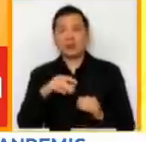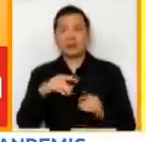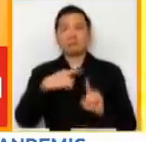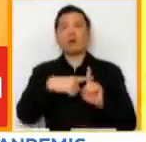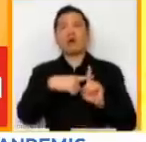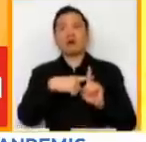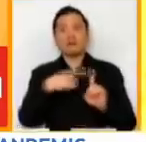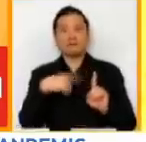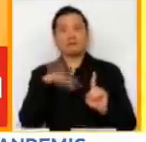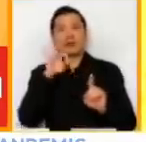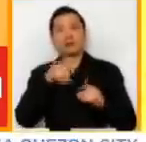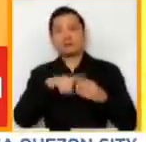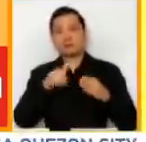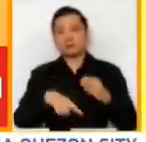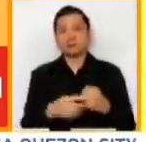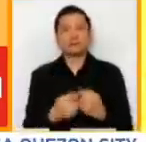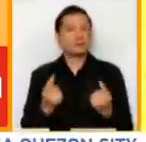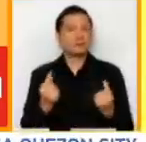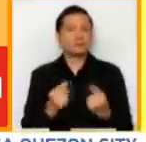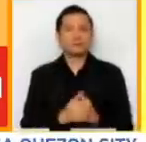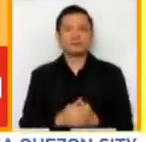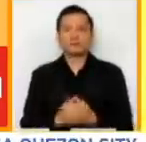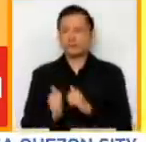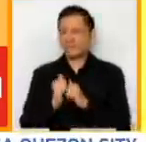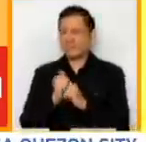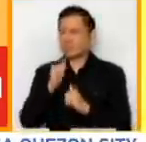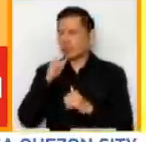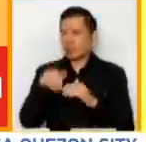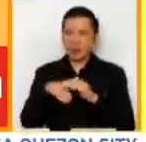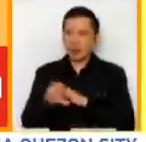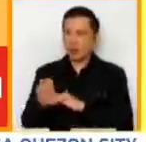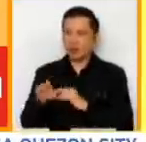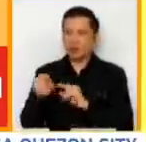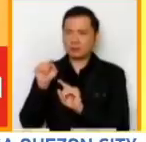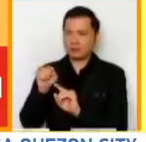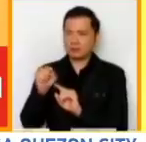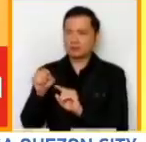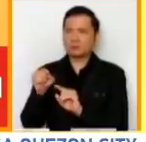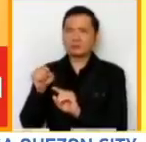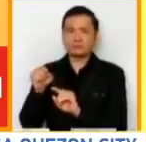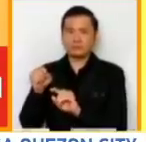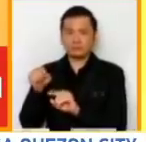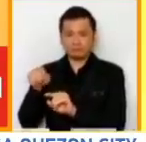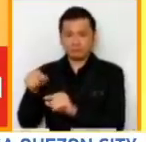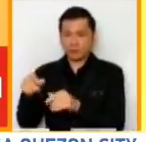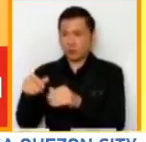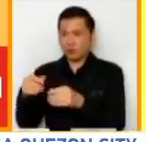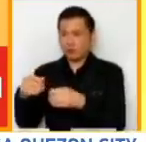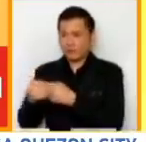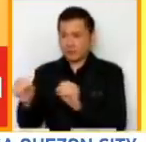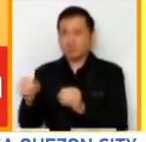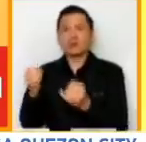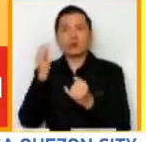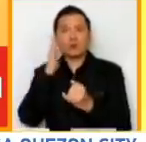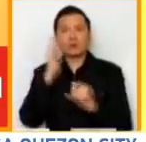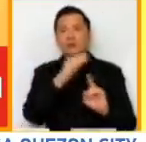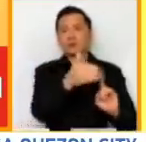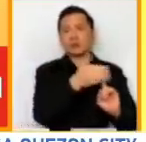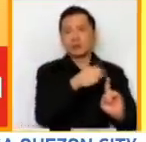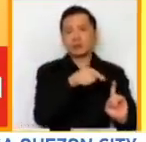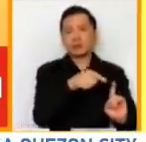testing? Pag nag-positive sila, they will not be allowed inside. And they will be taken to the isolation area. Dyan, may isolation area tayo